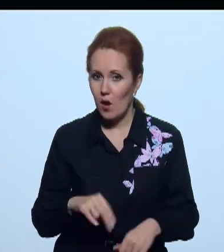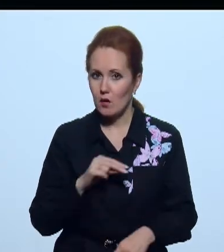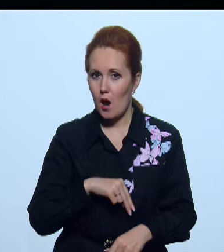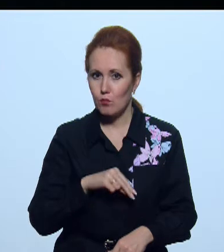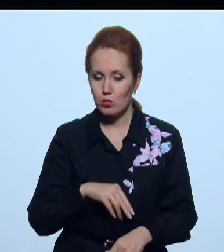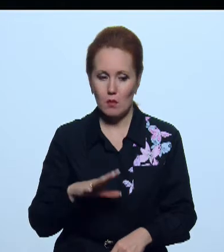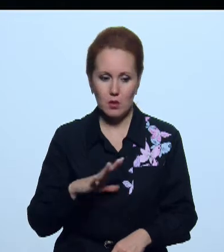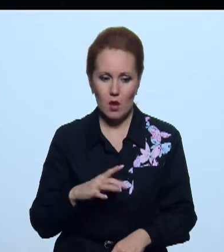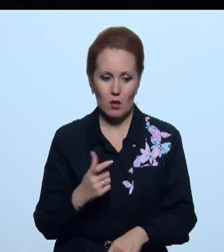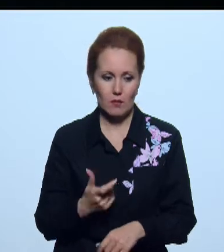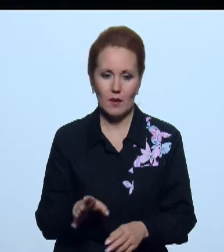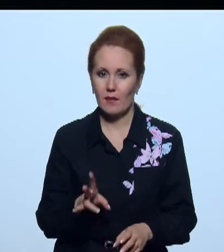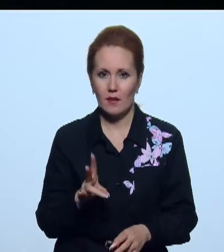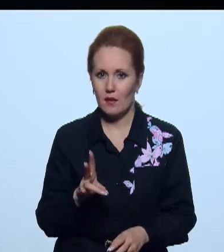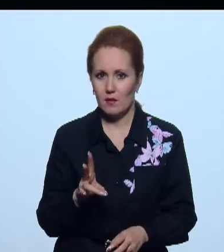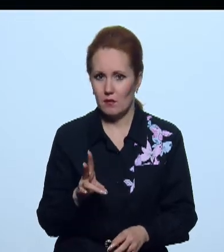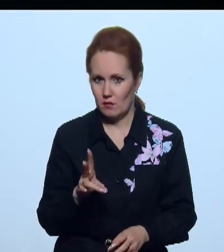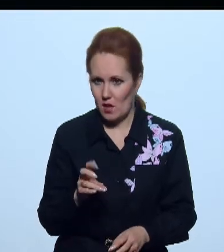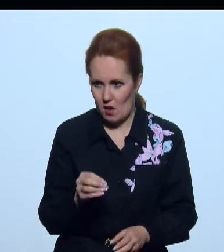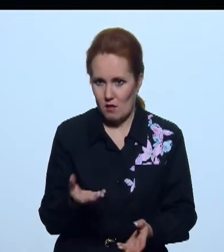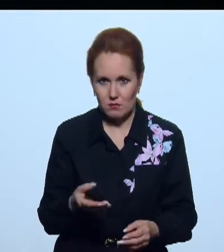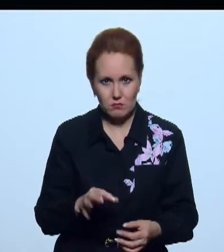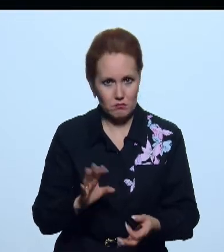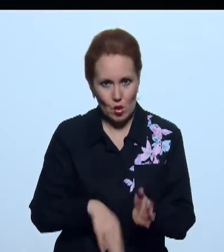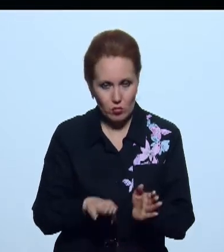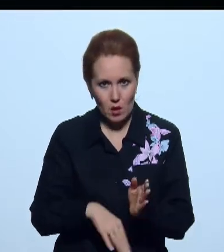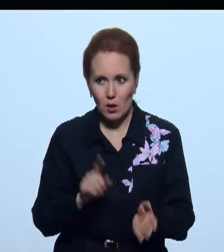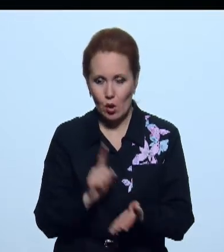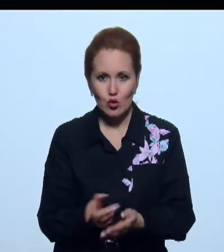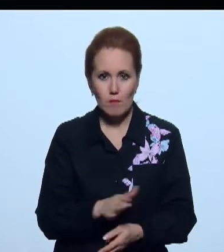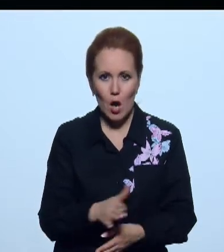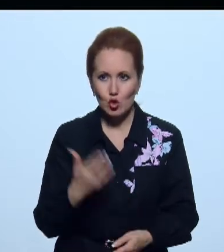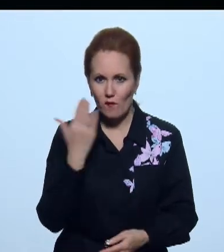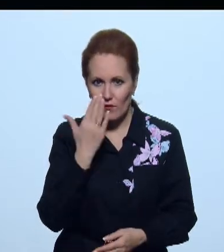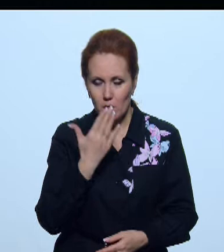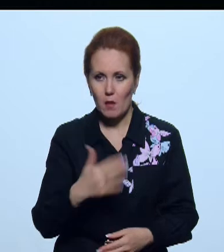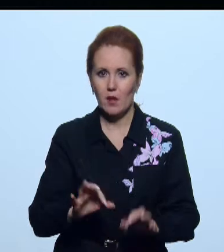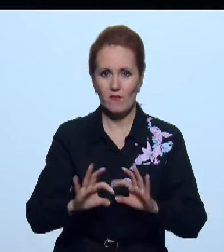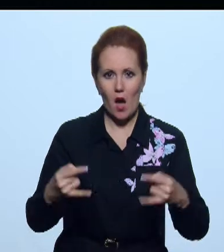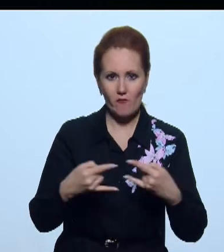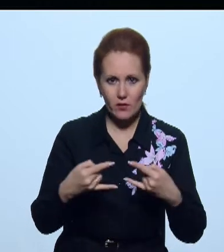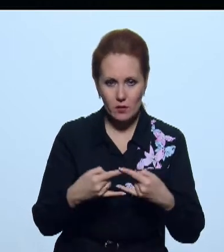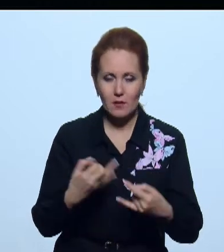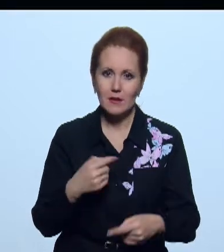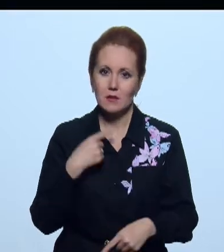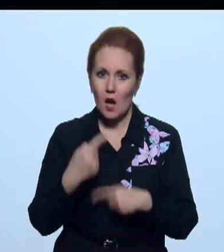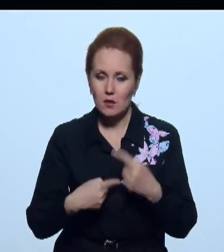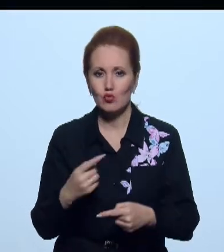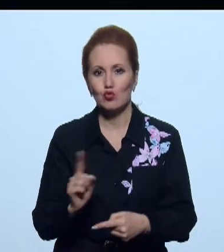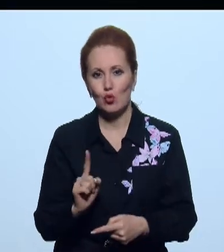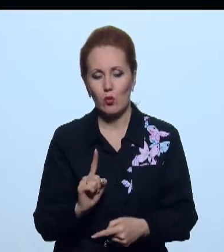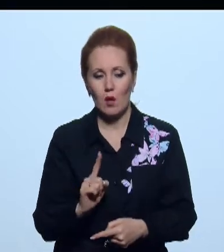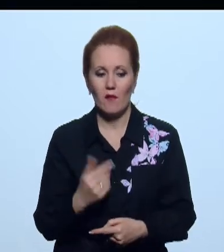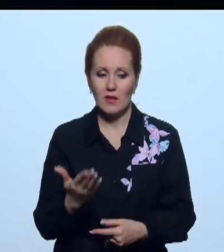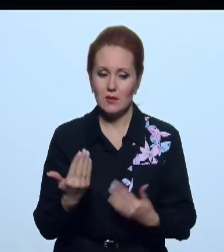была, в общем, такая не бей лежачего. Мы должны были между фильмами выйти в эфир и сказать что-то вроде: